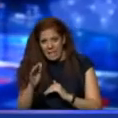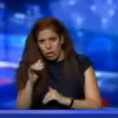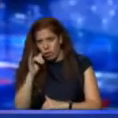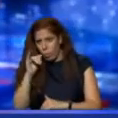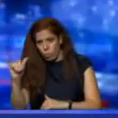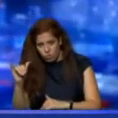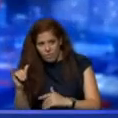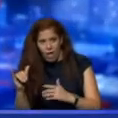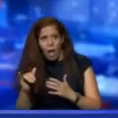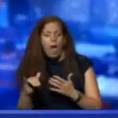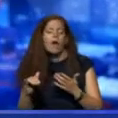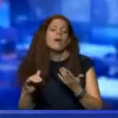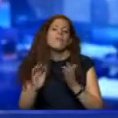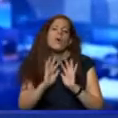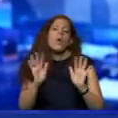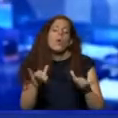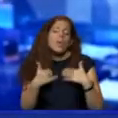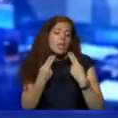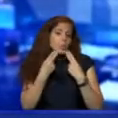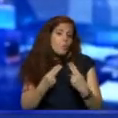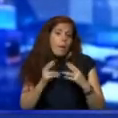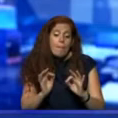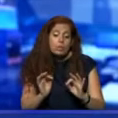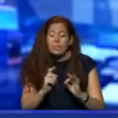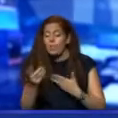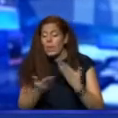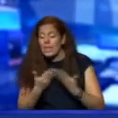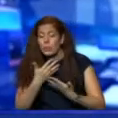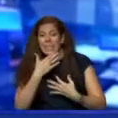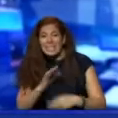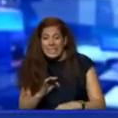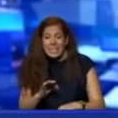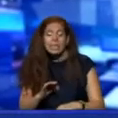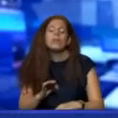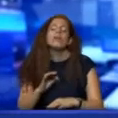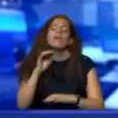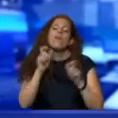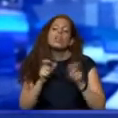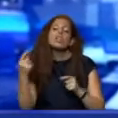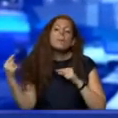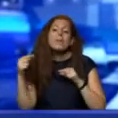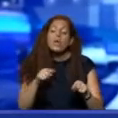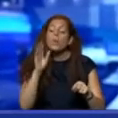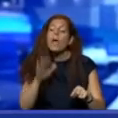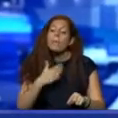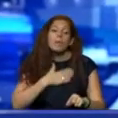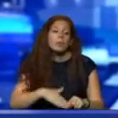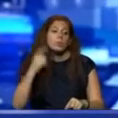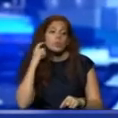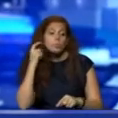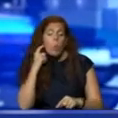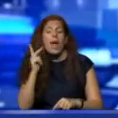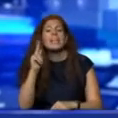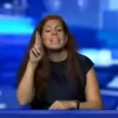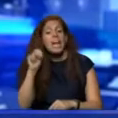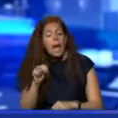בשופר ולא נתן איזושהי תשובה ממשית ולא התייחסות רצינית, ואנשים הגיעו גם כי הם רצו לשמוע את קרן